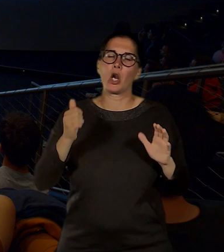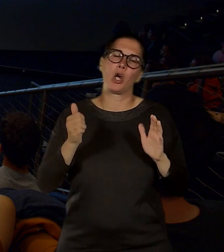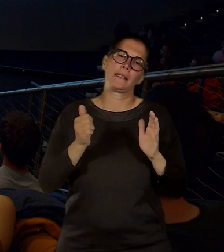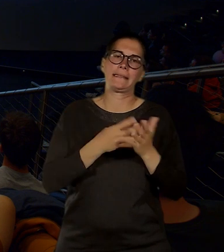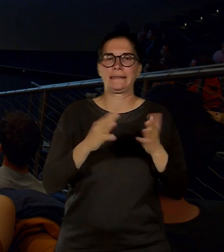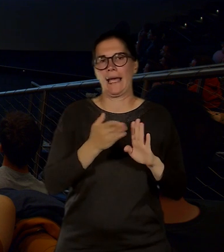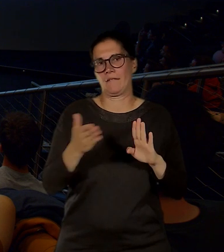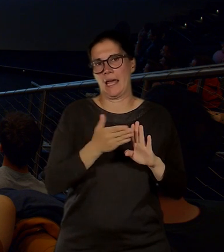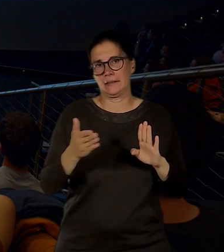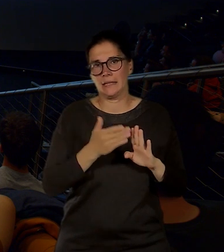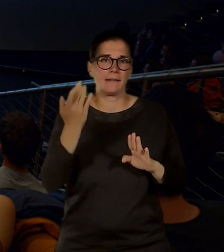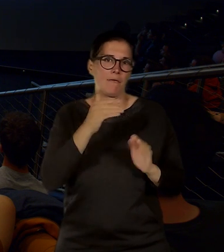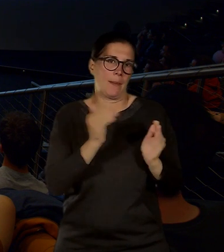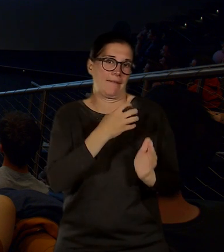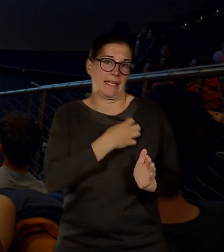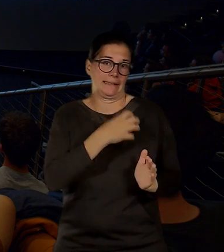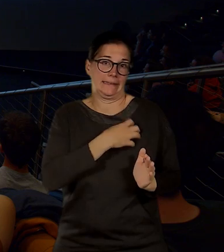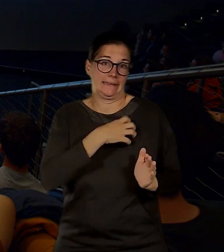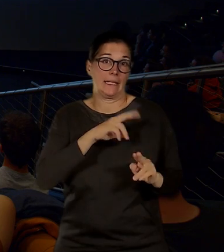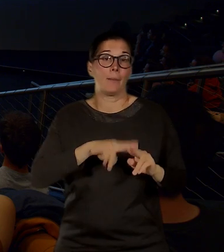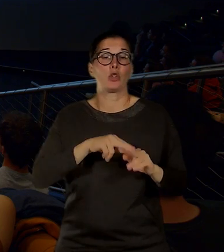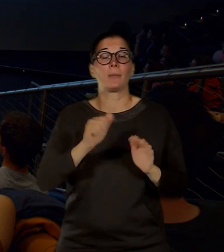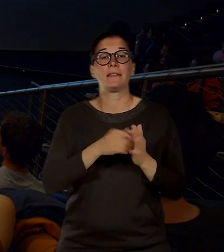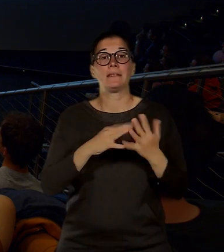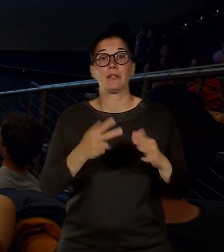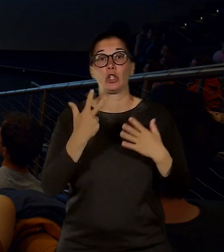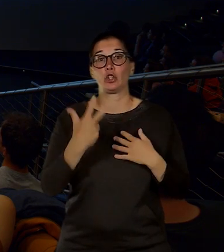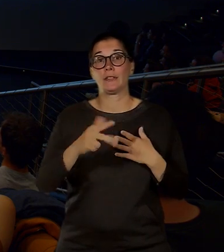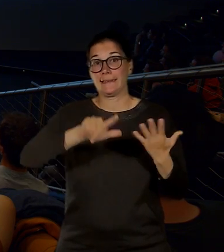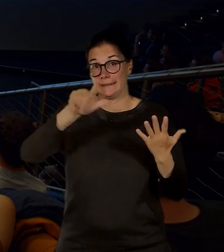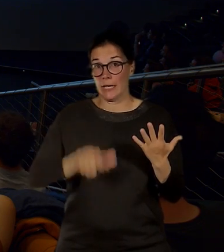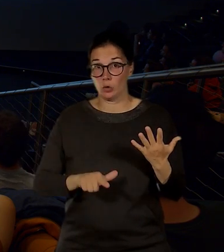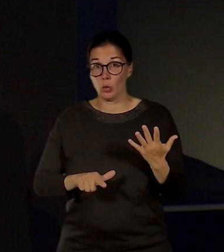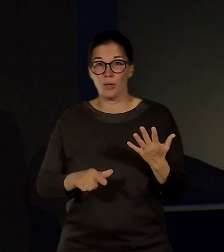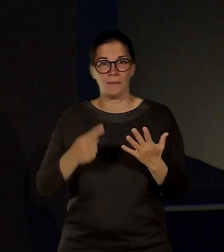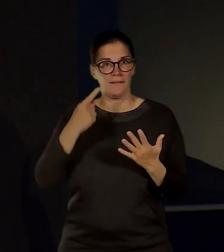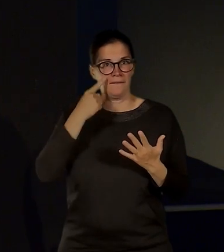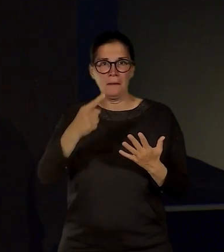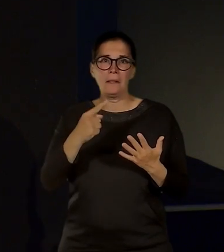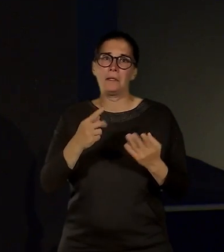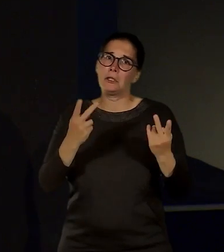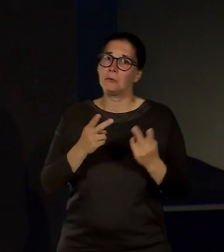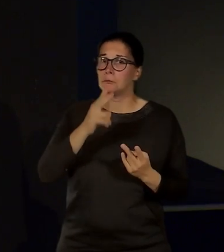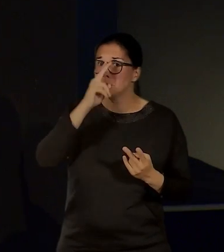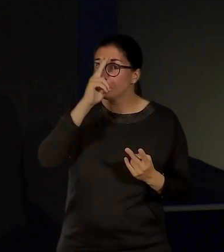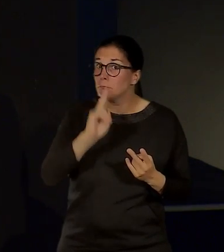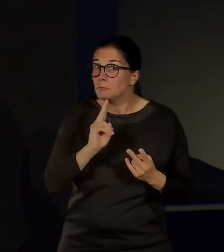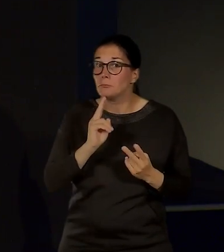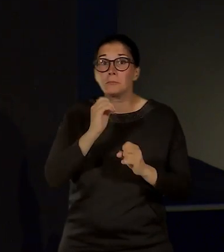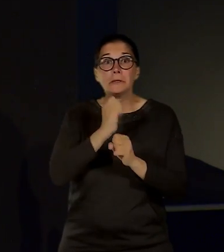jako malá vesnice, potom v roce 37, kde vidíte tu poměrně nevinně vypadající